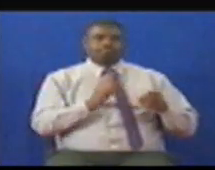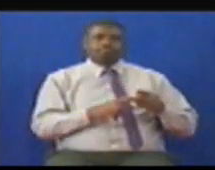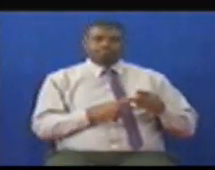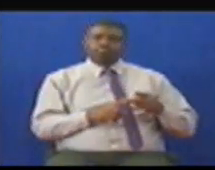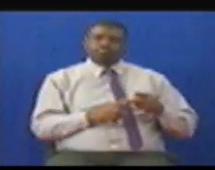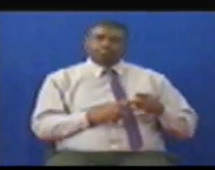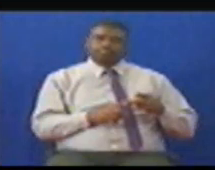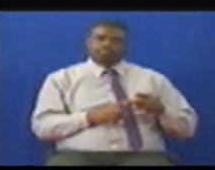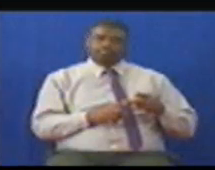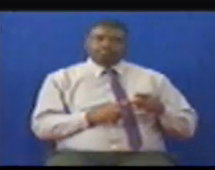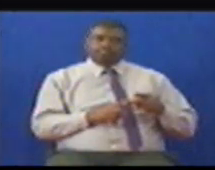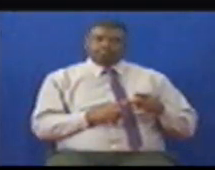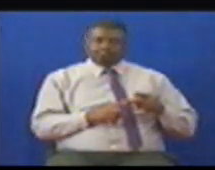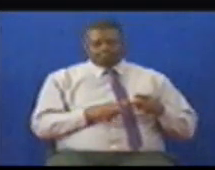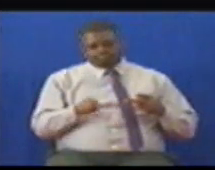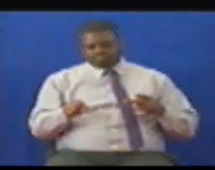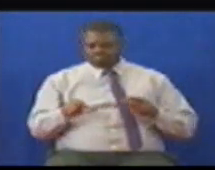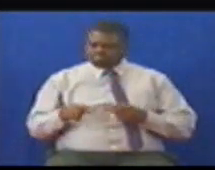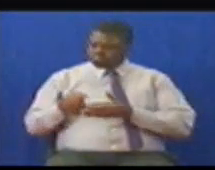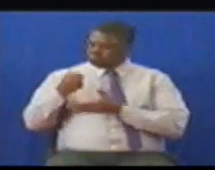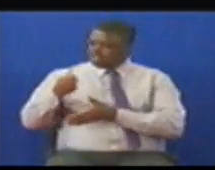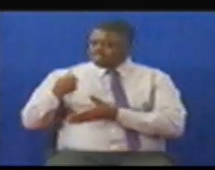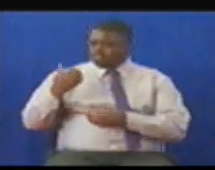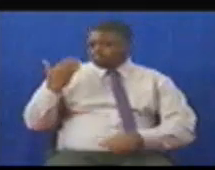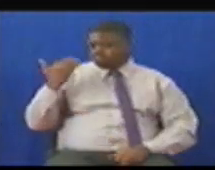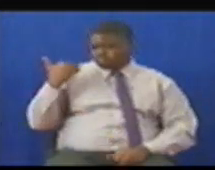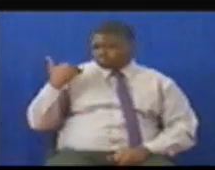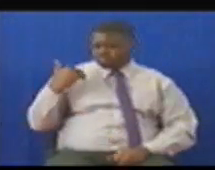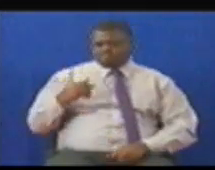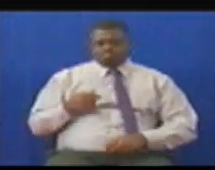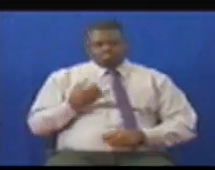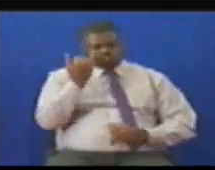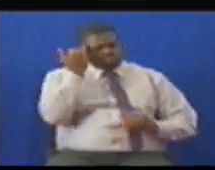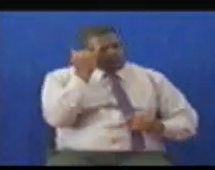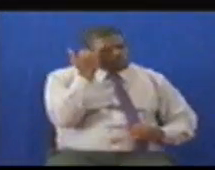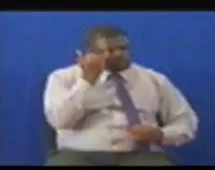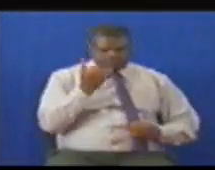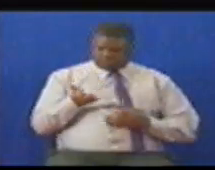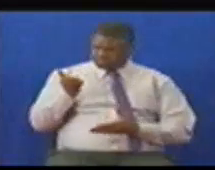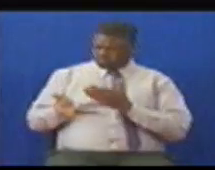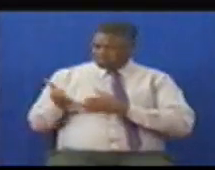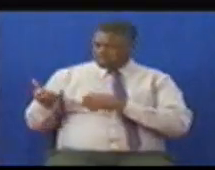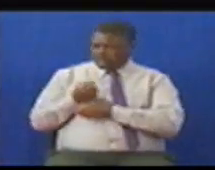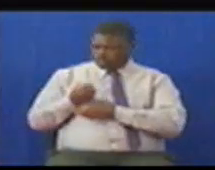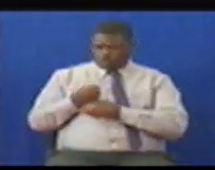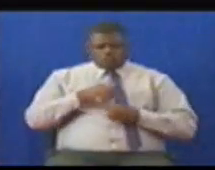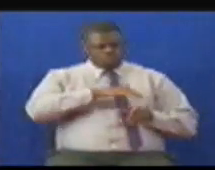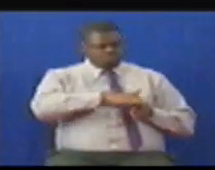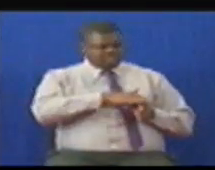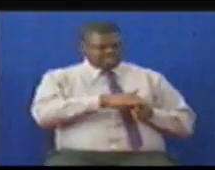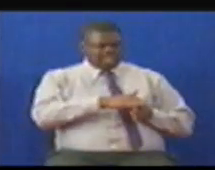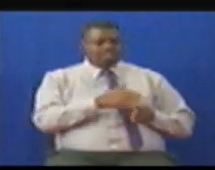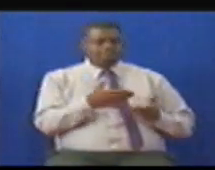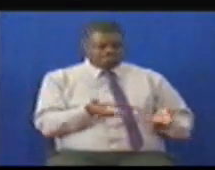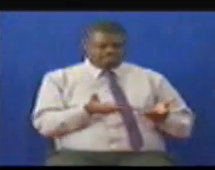maendeleo, taarifa za utekelezaji wa bajeti iliyopita na maombi ya makadirio ya mapato na matumizi kwa mwaka ujao wa fedha, kamati inapenda